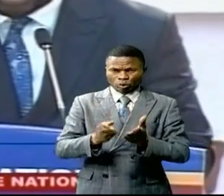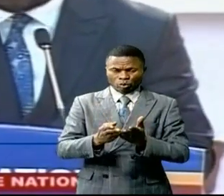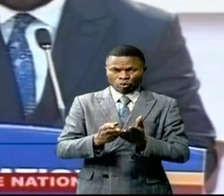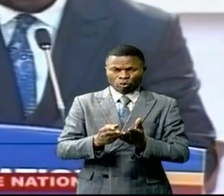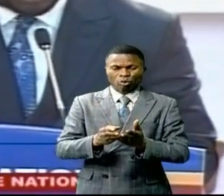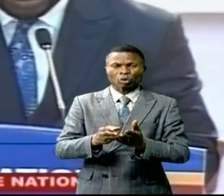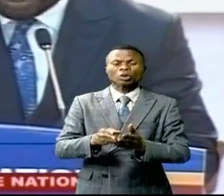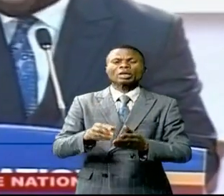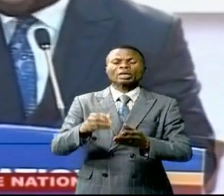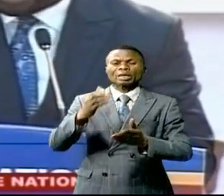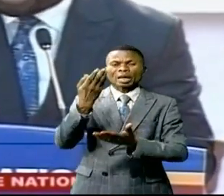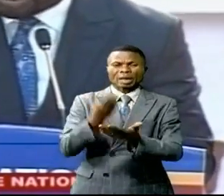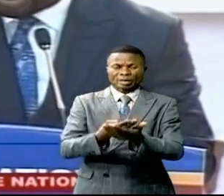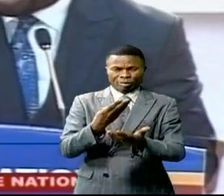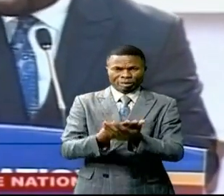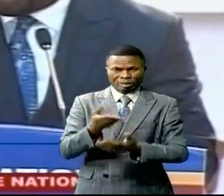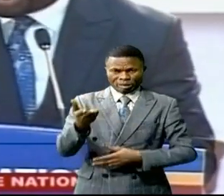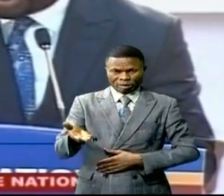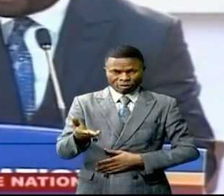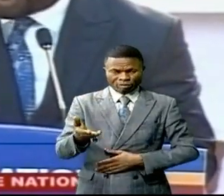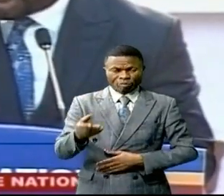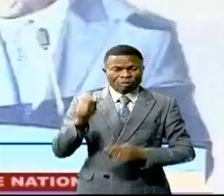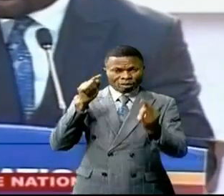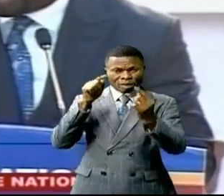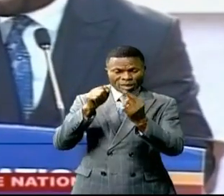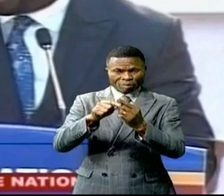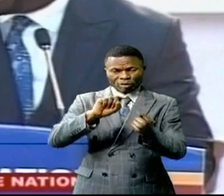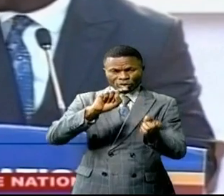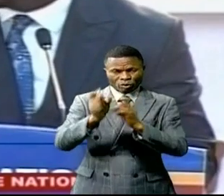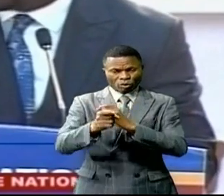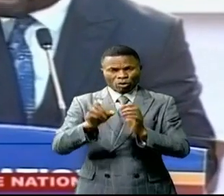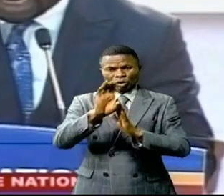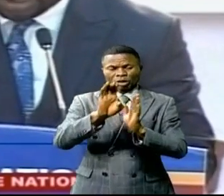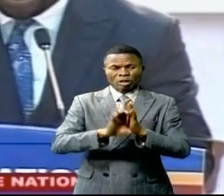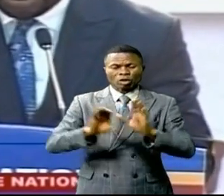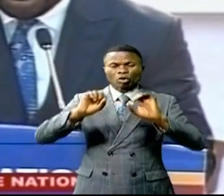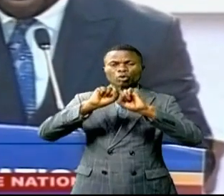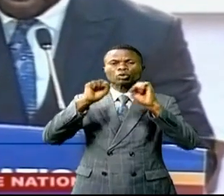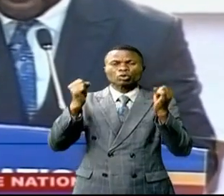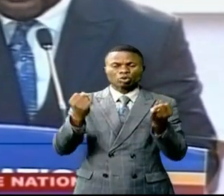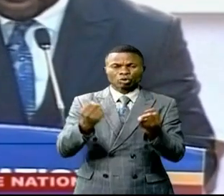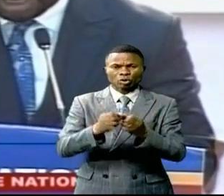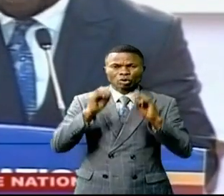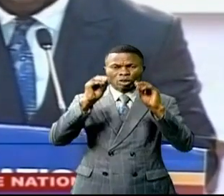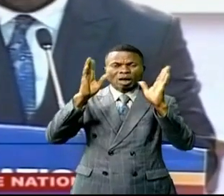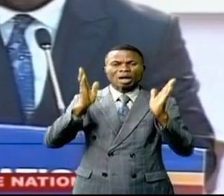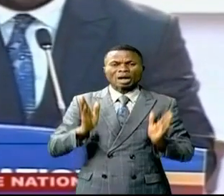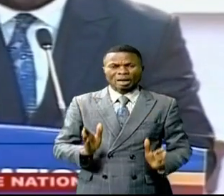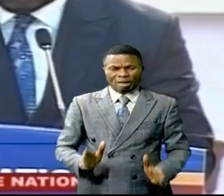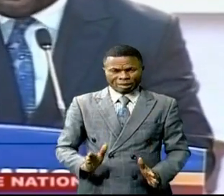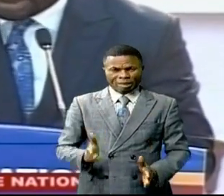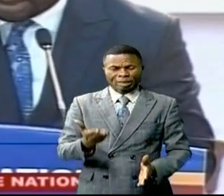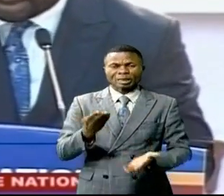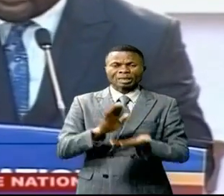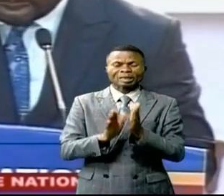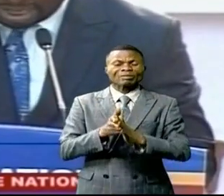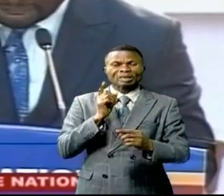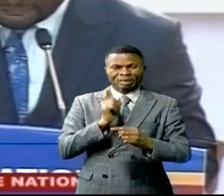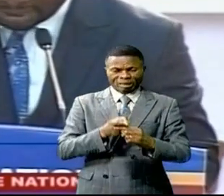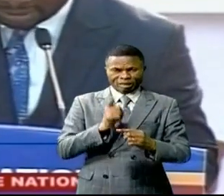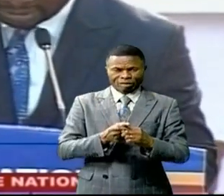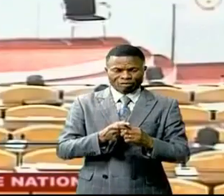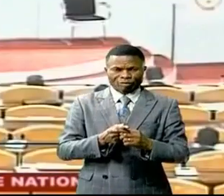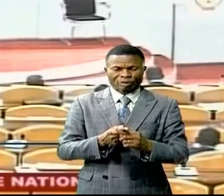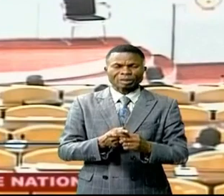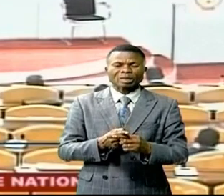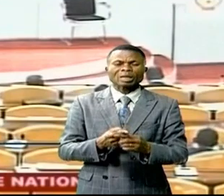crédits budgétaires, l'objectif d'amélioration des conditions sociales des enseignants peut être difficile à